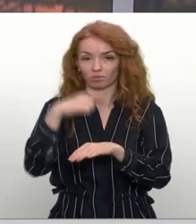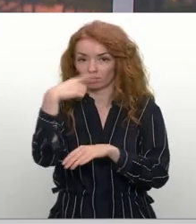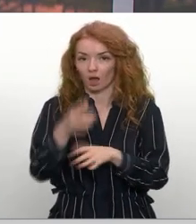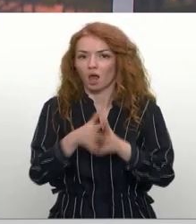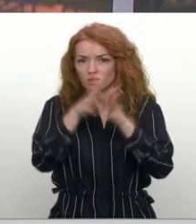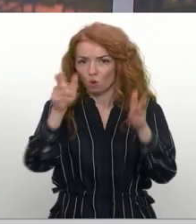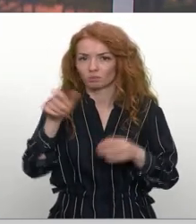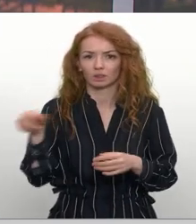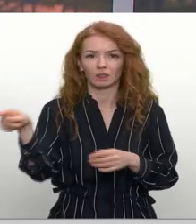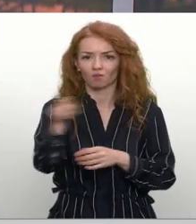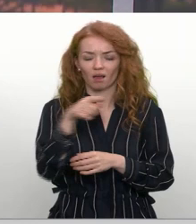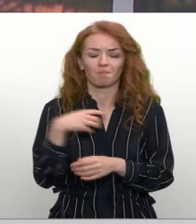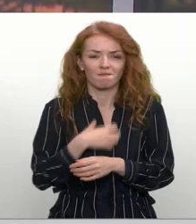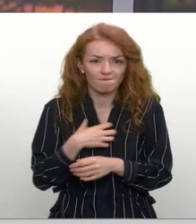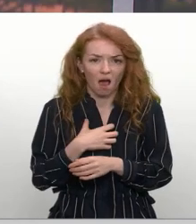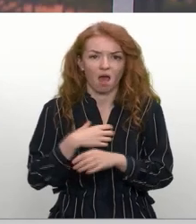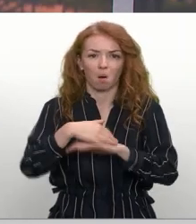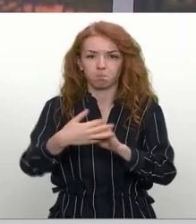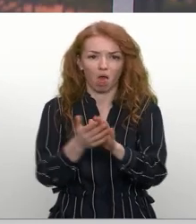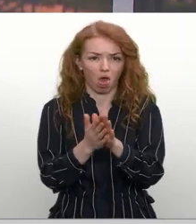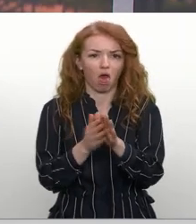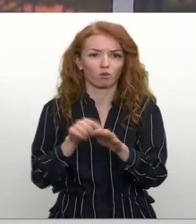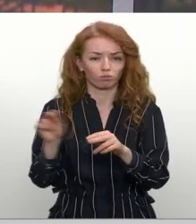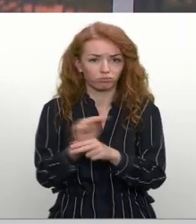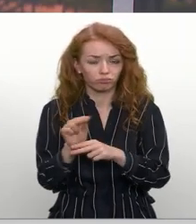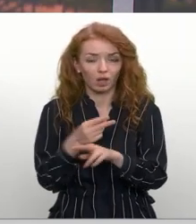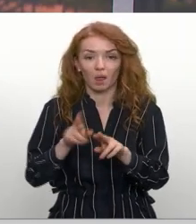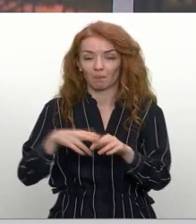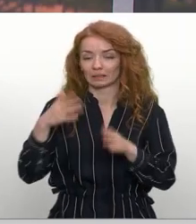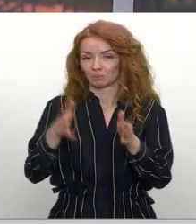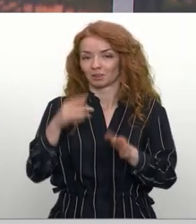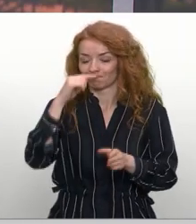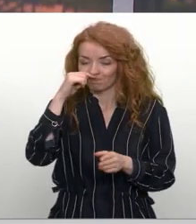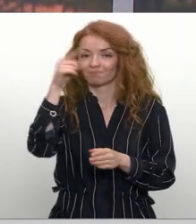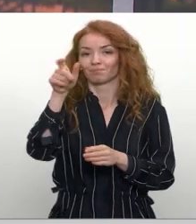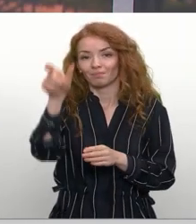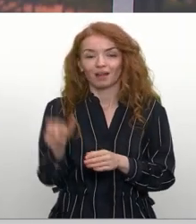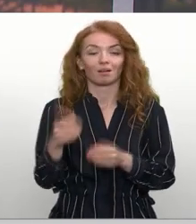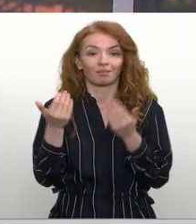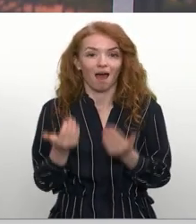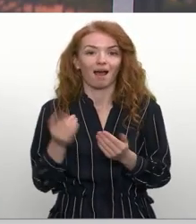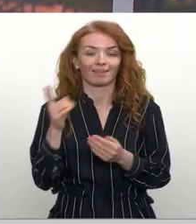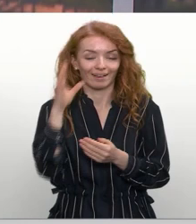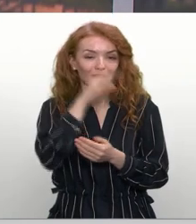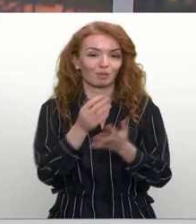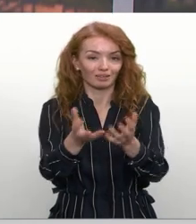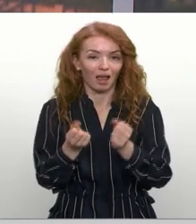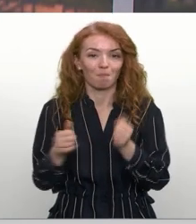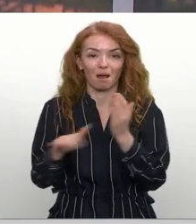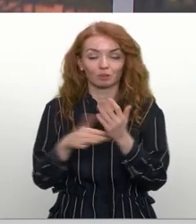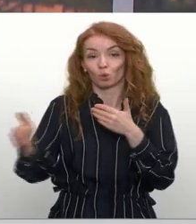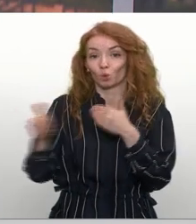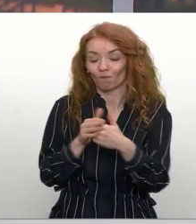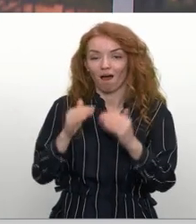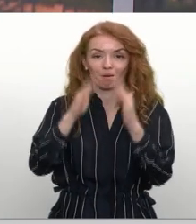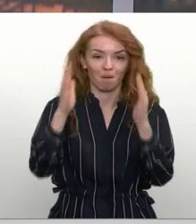cilvēku, kuriem nepieciešama palīdzība pēdu ārstēšanā, tāpēc slimnīca ir lepna, ka pacientiem tagad būs iespēja saņemt palīdzību tuvāk mājām un